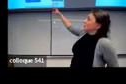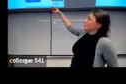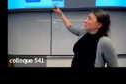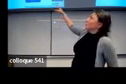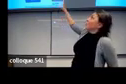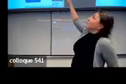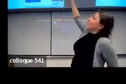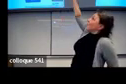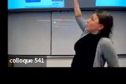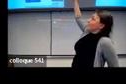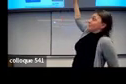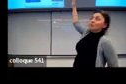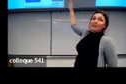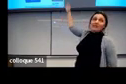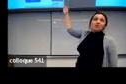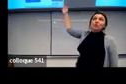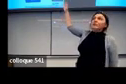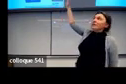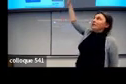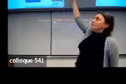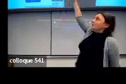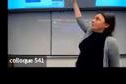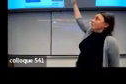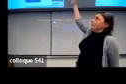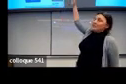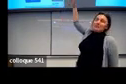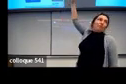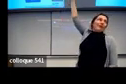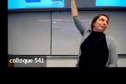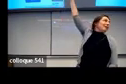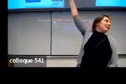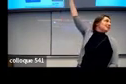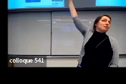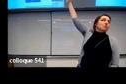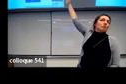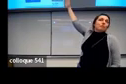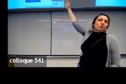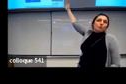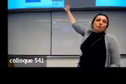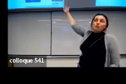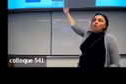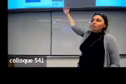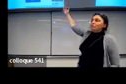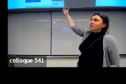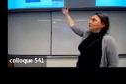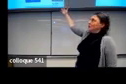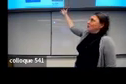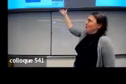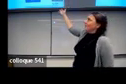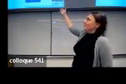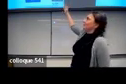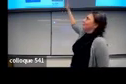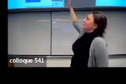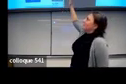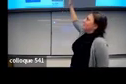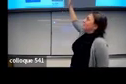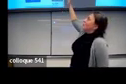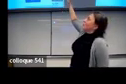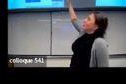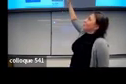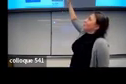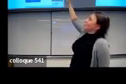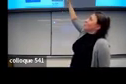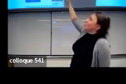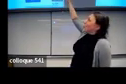approche-là de concevoir de façon traditionnelle, c'est pas vrai qu'on fait la science comme ça aujourd'hui, je crois, là,